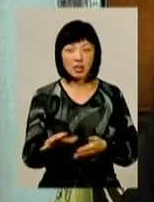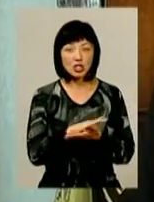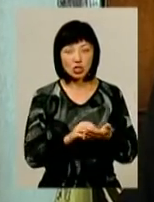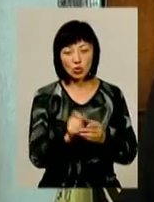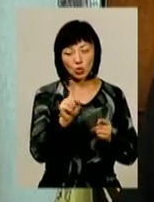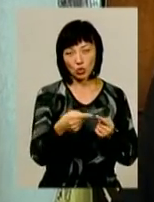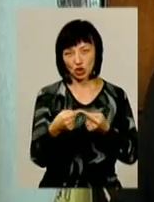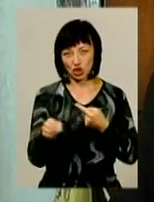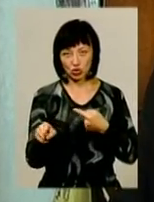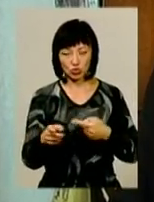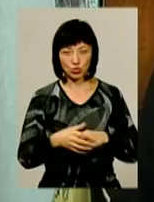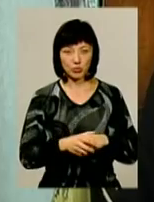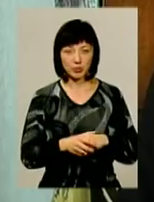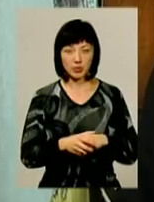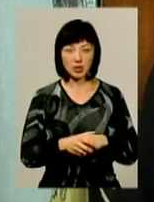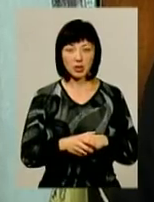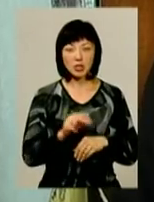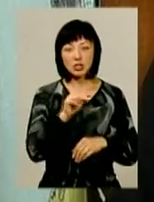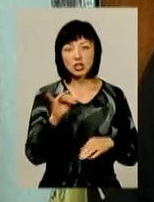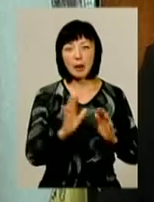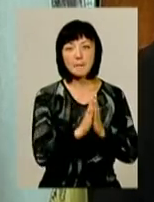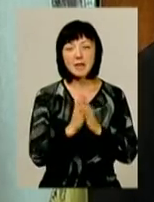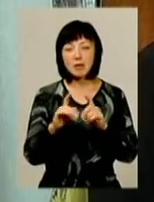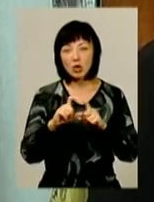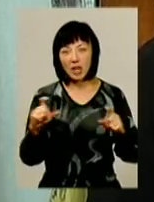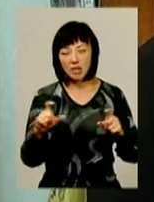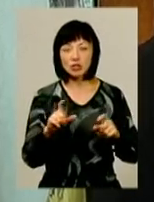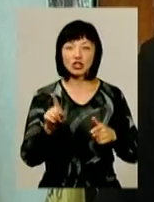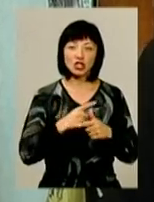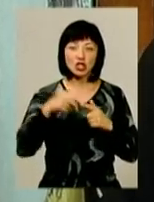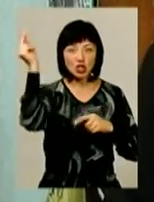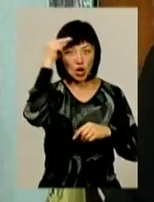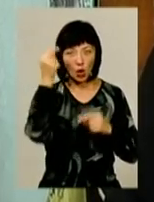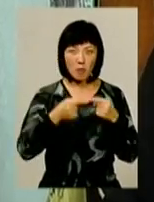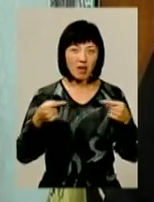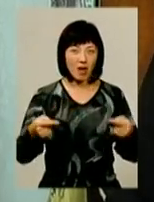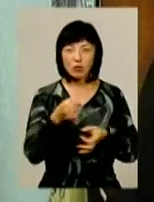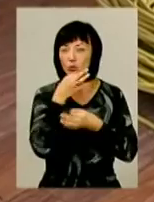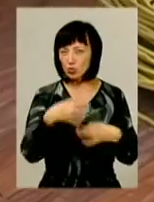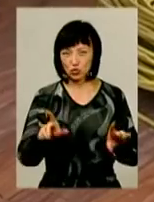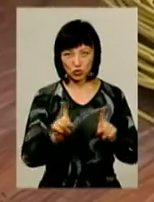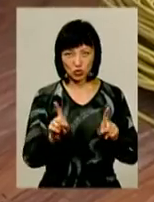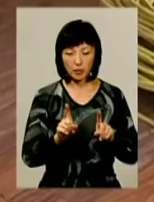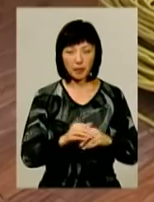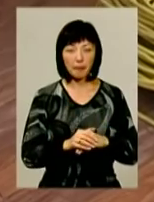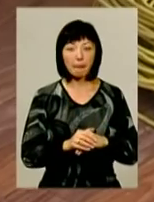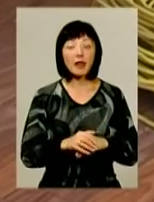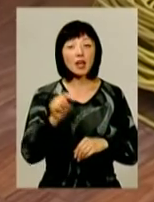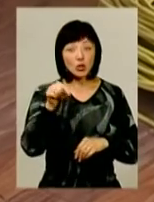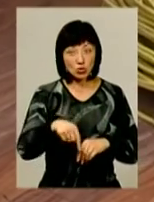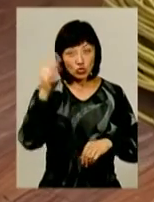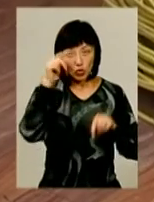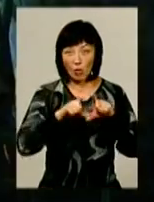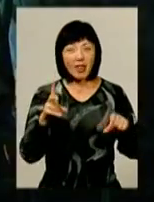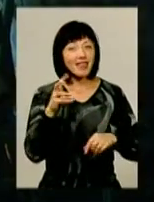чи іншого, чи бібліотечного фонду, чи шкільного приладдя будь-якого. До того ж, Соснівську школу